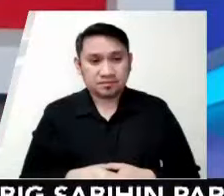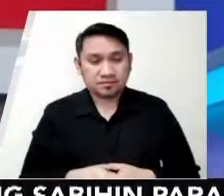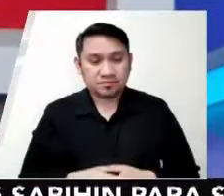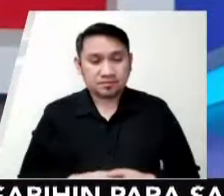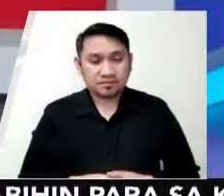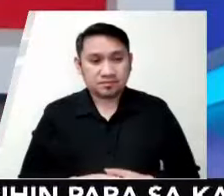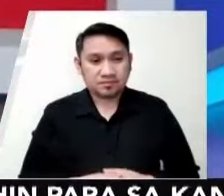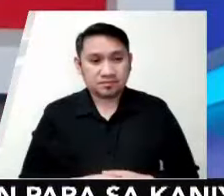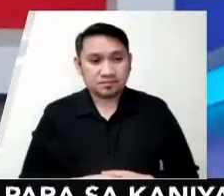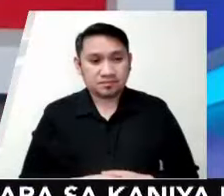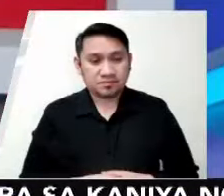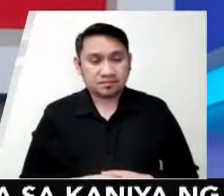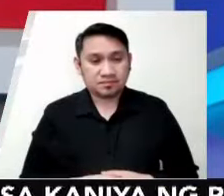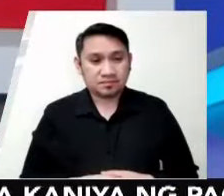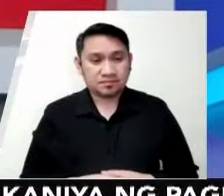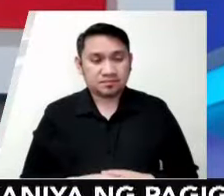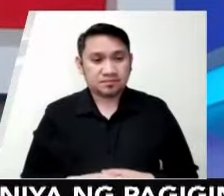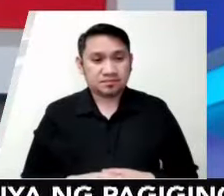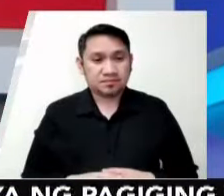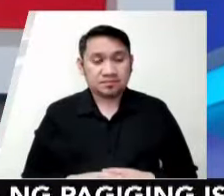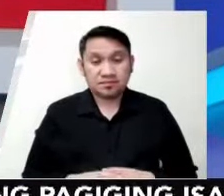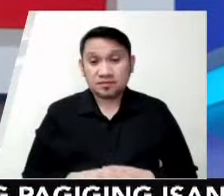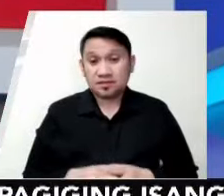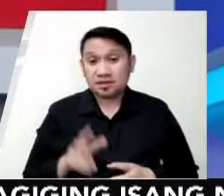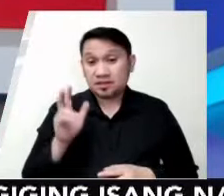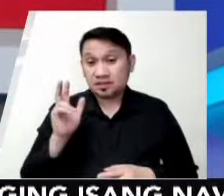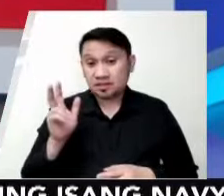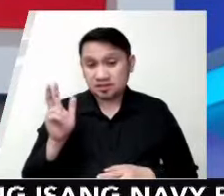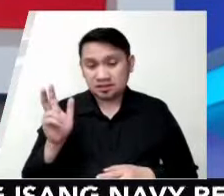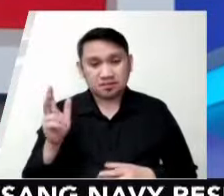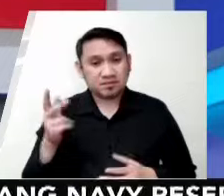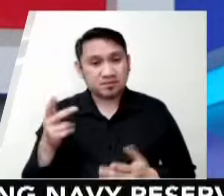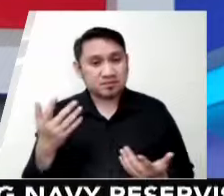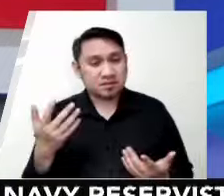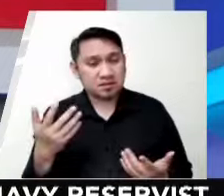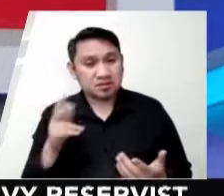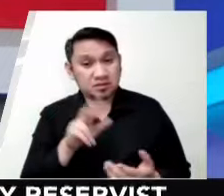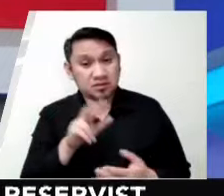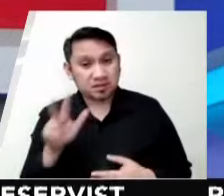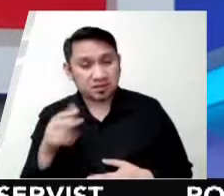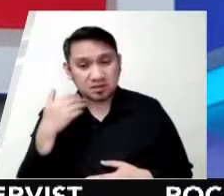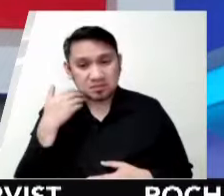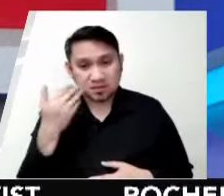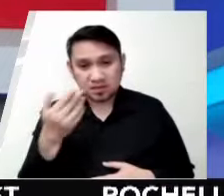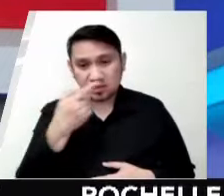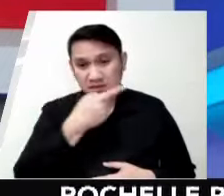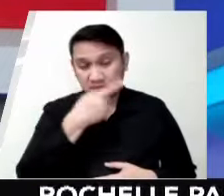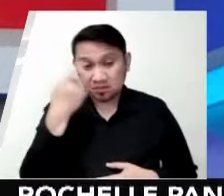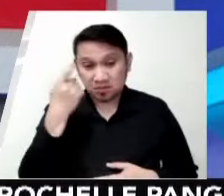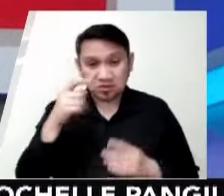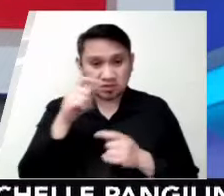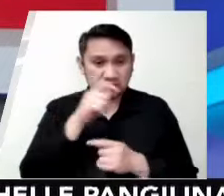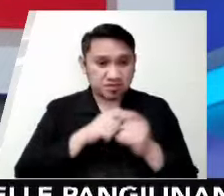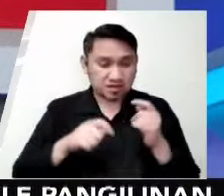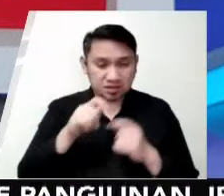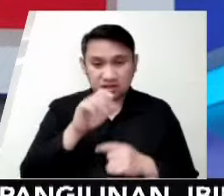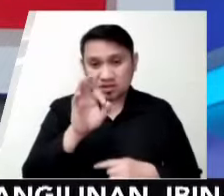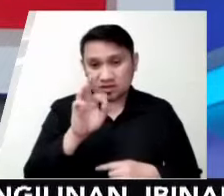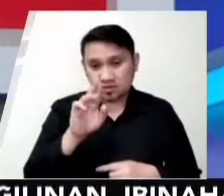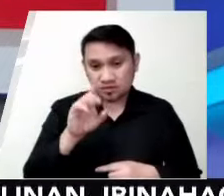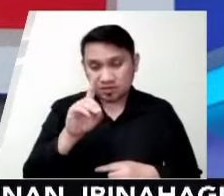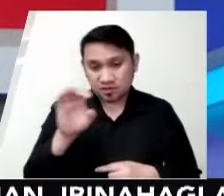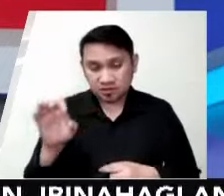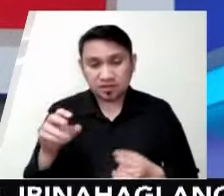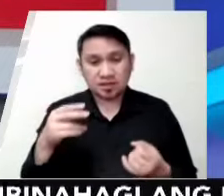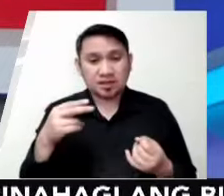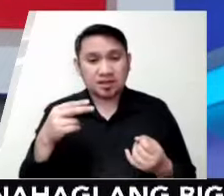umakyat pa sa 23 ang napaulat na nasa wi dahil sa magkakasunod na bagyong ferdy hener at Helen at